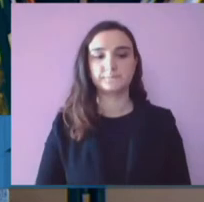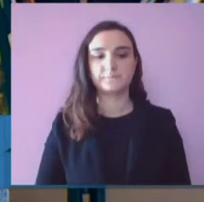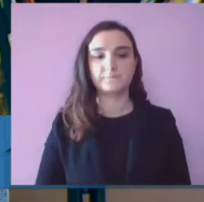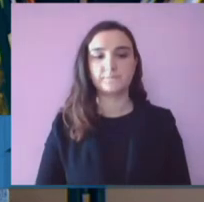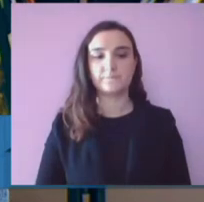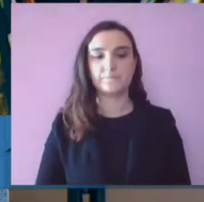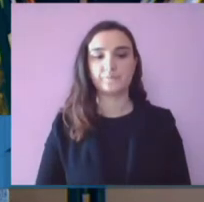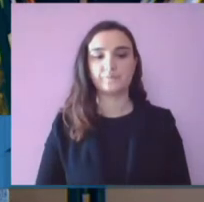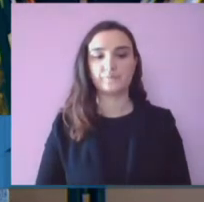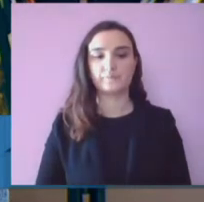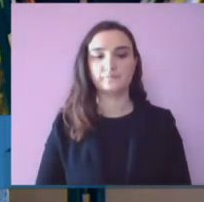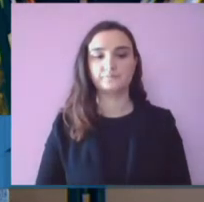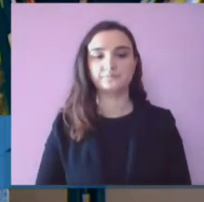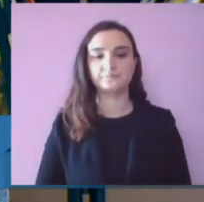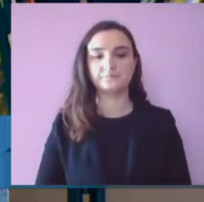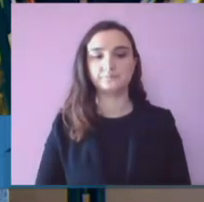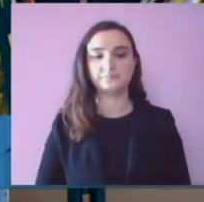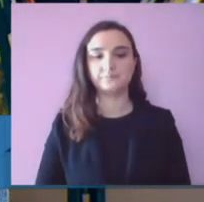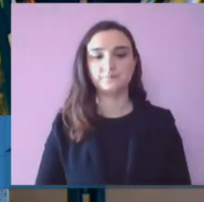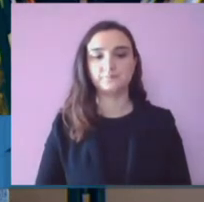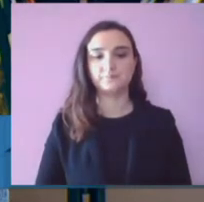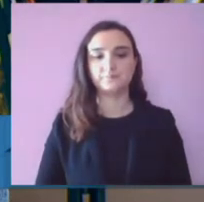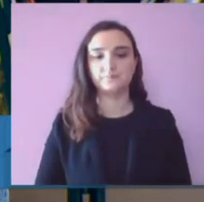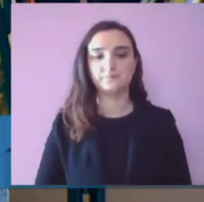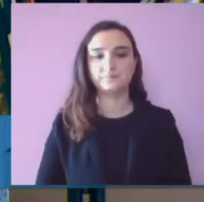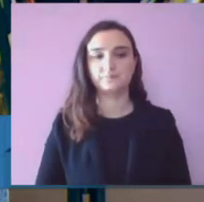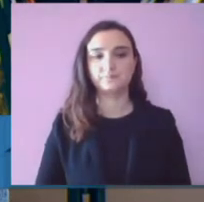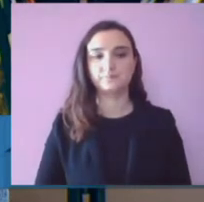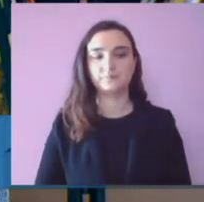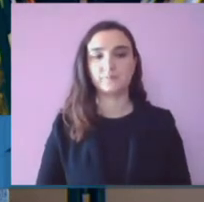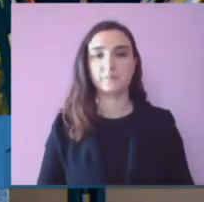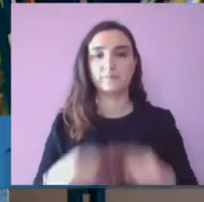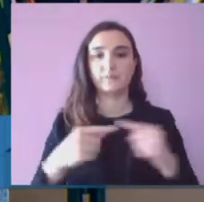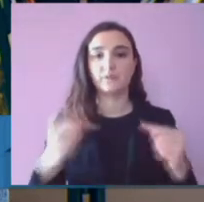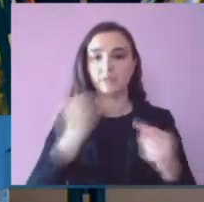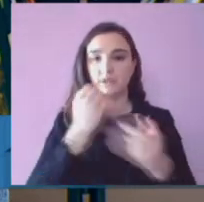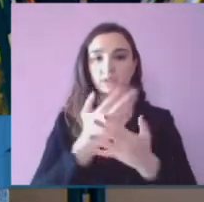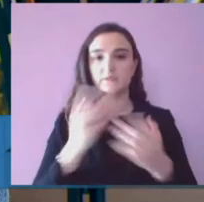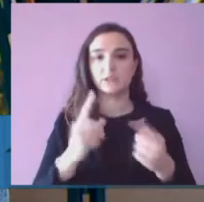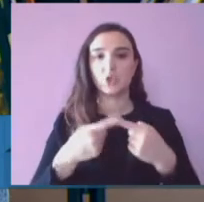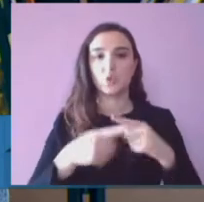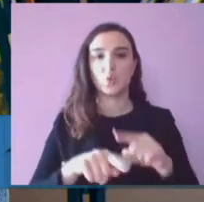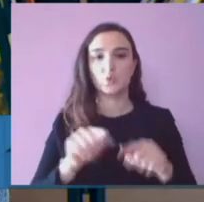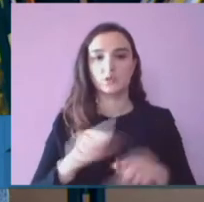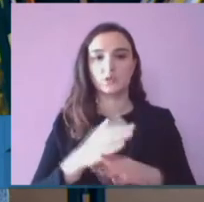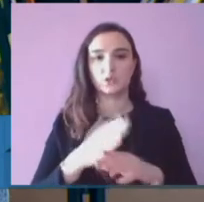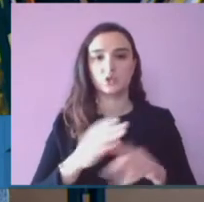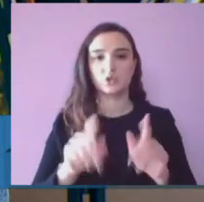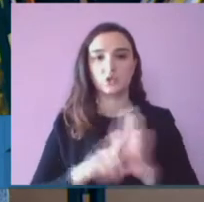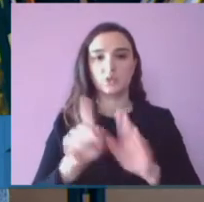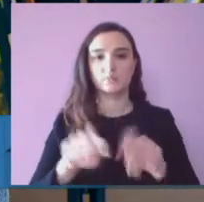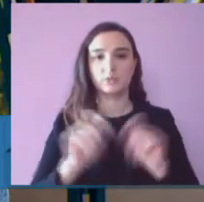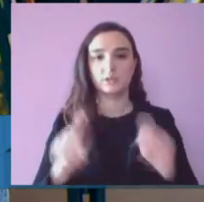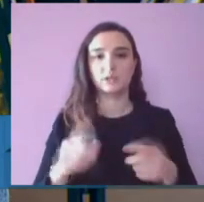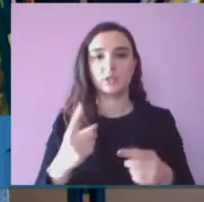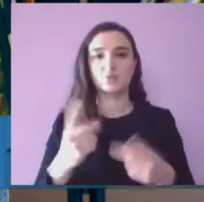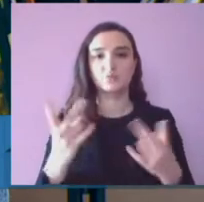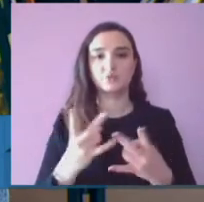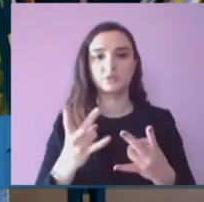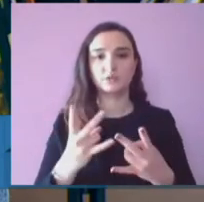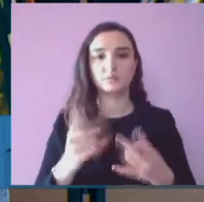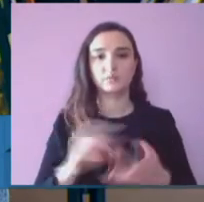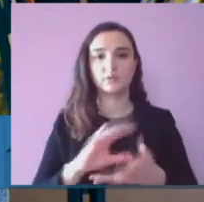რაღაცა ნივთს, რომელიც შექმნილია ტექნოლოგიით, ხო? რატო გჭირდება, რატო მას? ეხა იცით